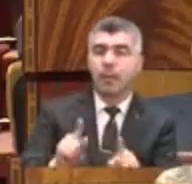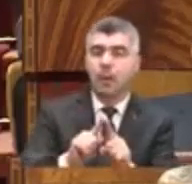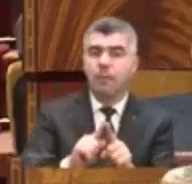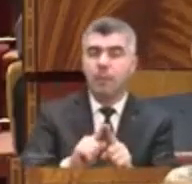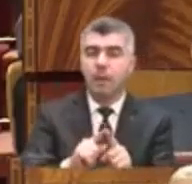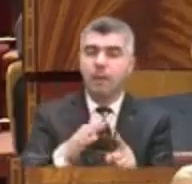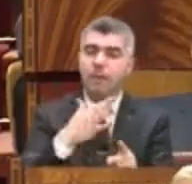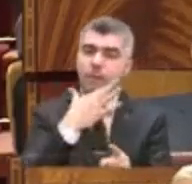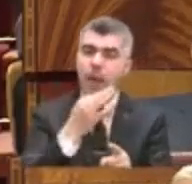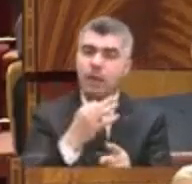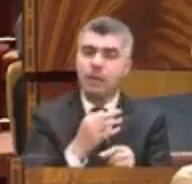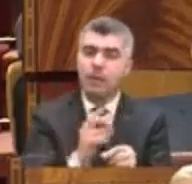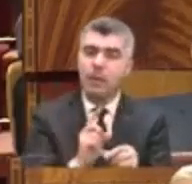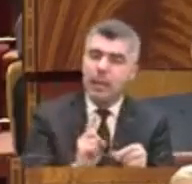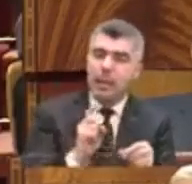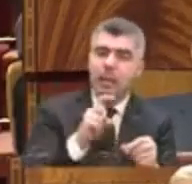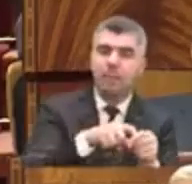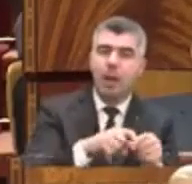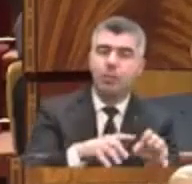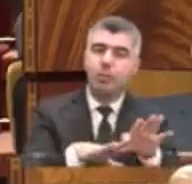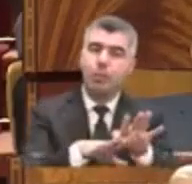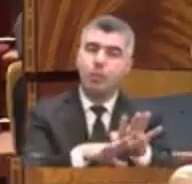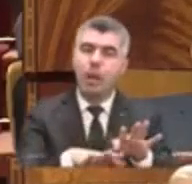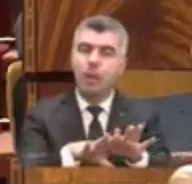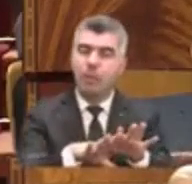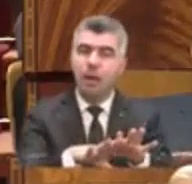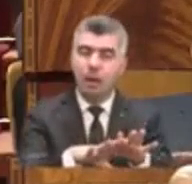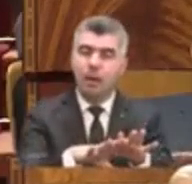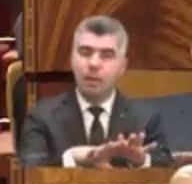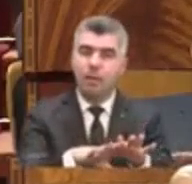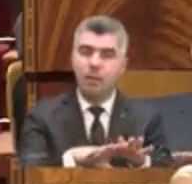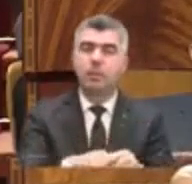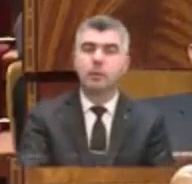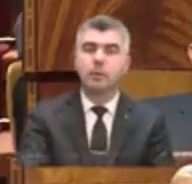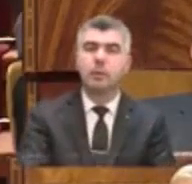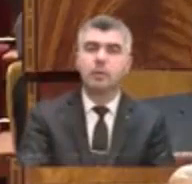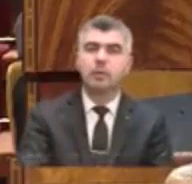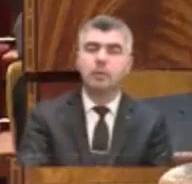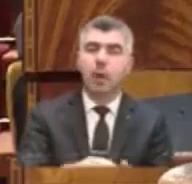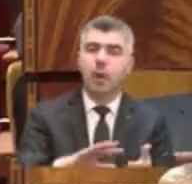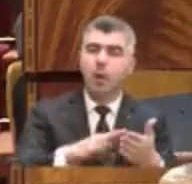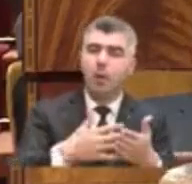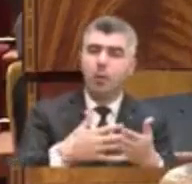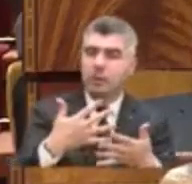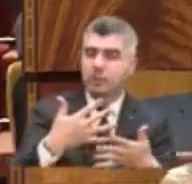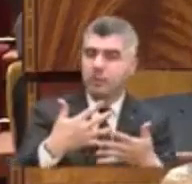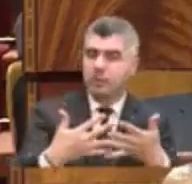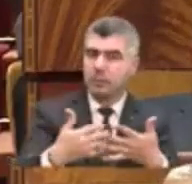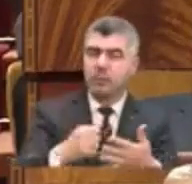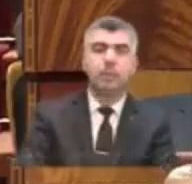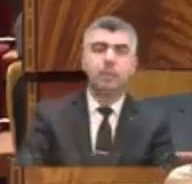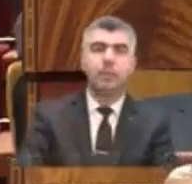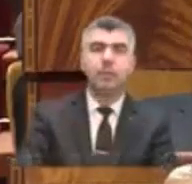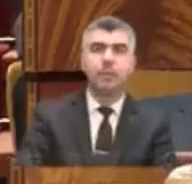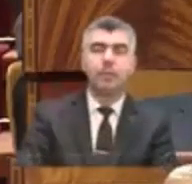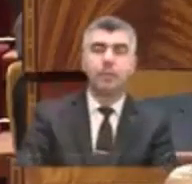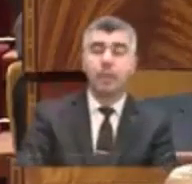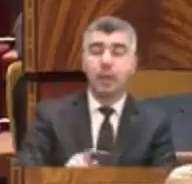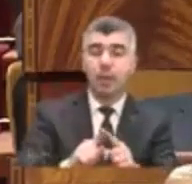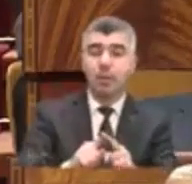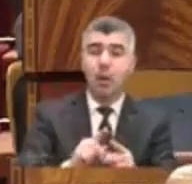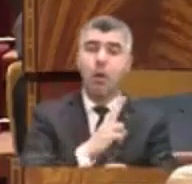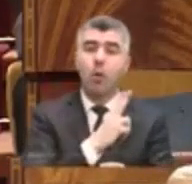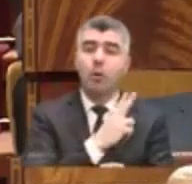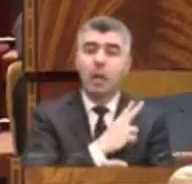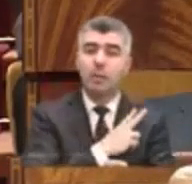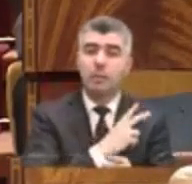الاندماج المجتمعي في هذه يعني الشريحه السيد الوزير تحفيز استاذ الباحث ايضا هو جزء من